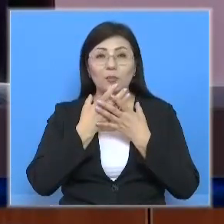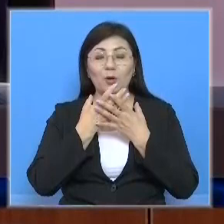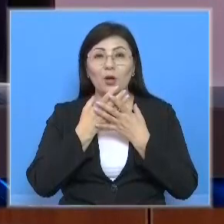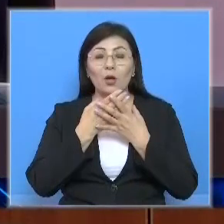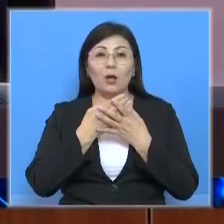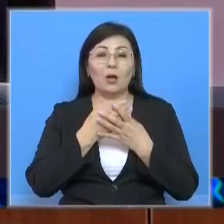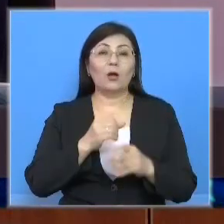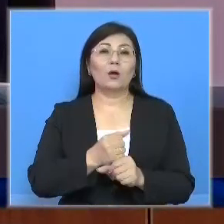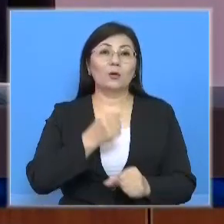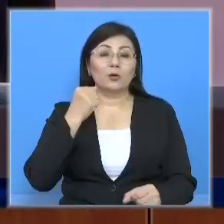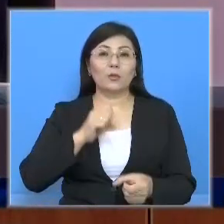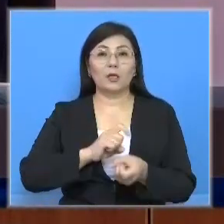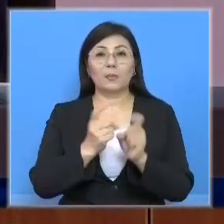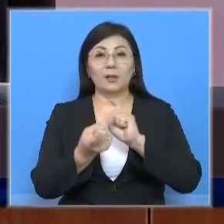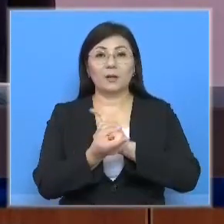Дереу